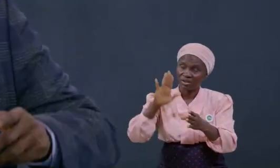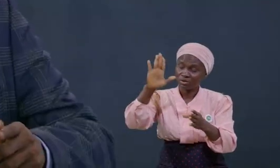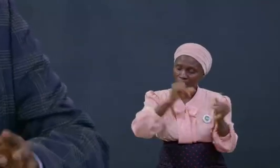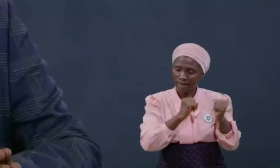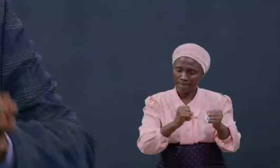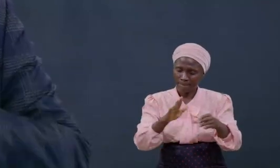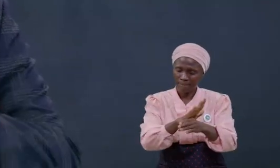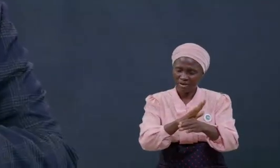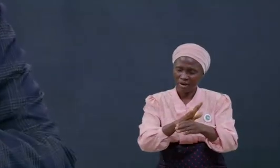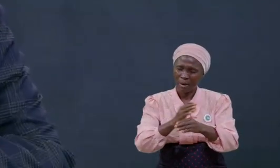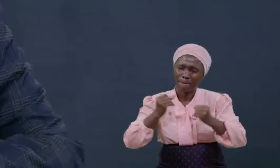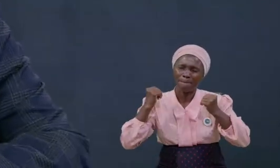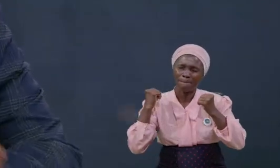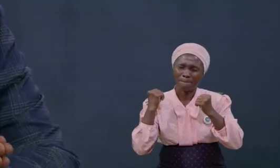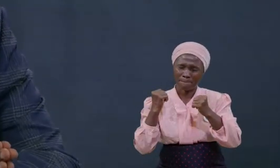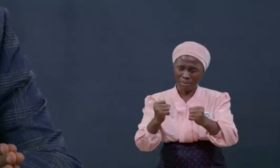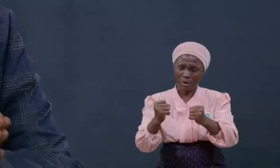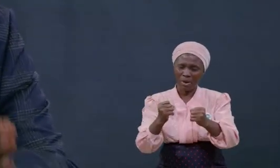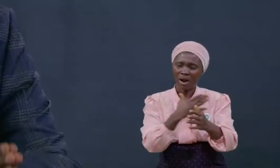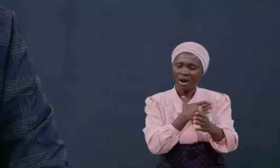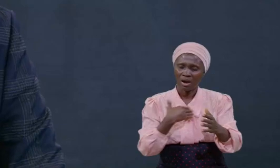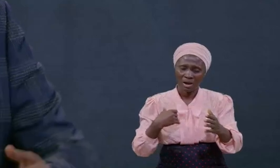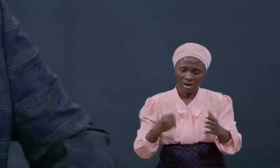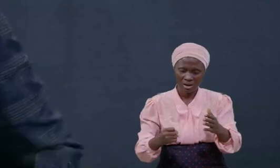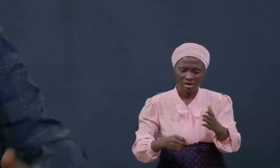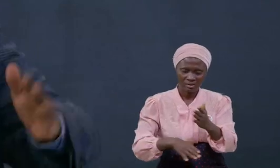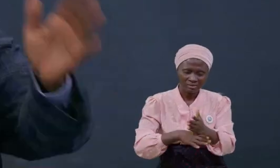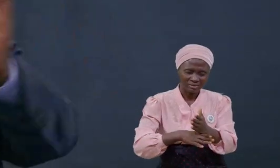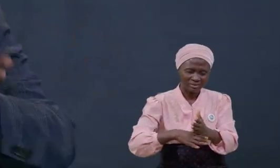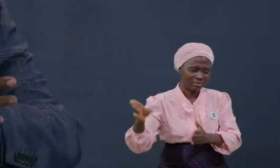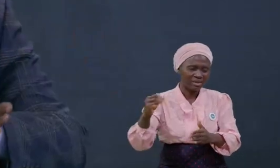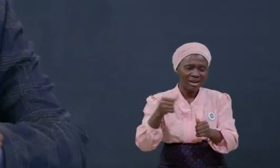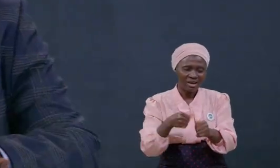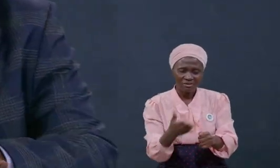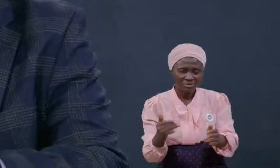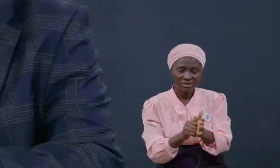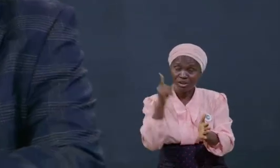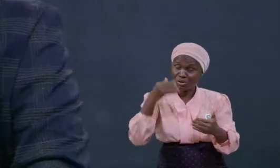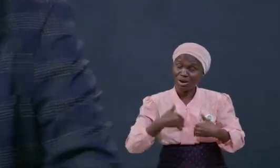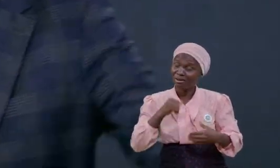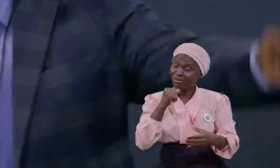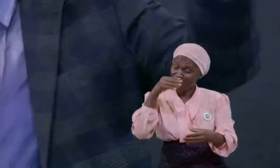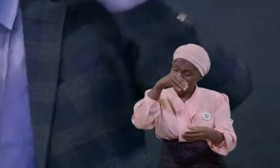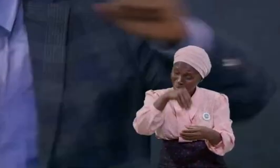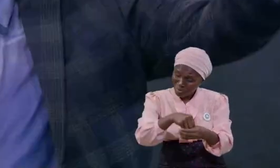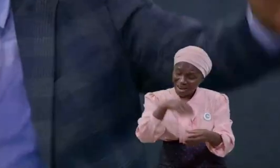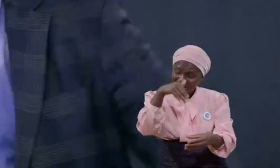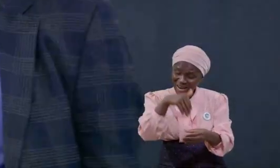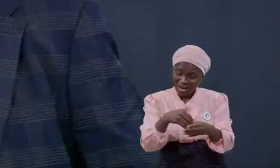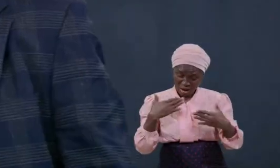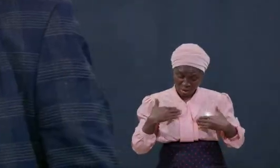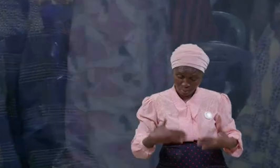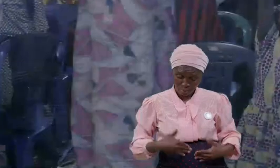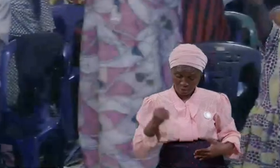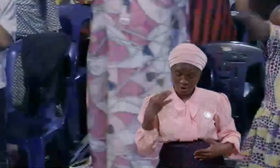et chasse tout ce que tu n'as pas planté dans le corps de ton peuple au nom